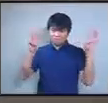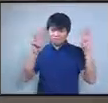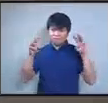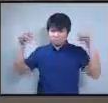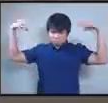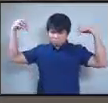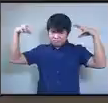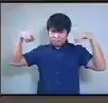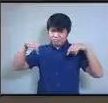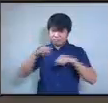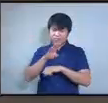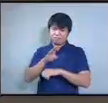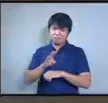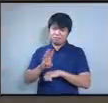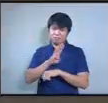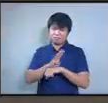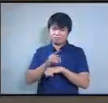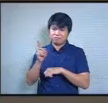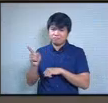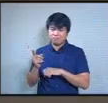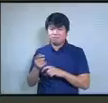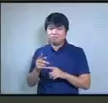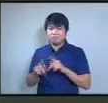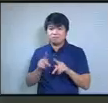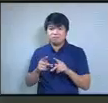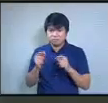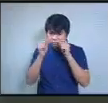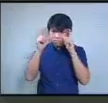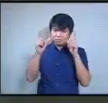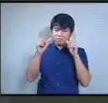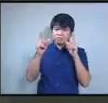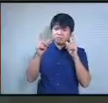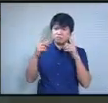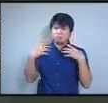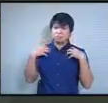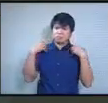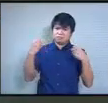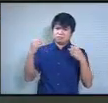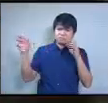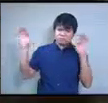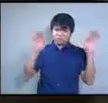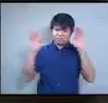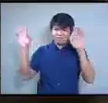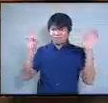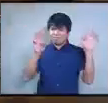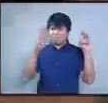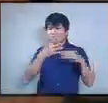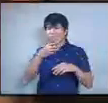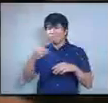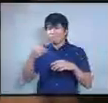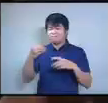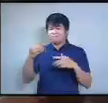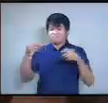sa bayan. Ang ilang residente ay nagulat sa lakas ni Tisoy. Napakalakas ng hangin at ulan. Ito ba yung ngayon yung